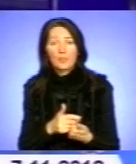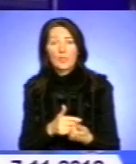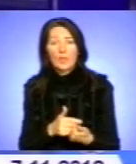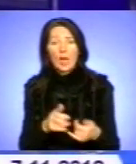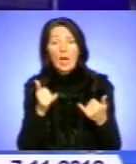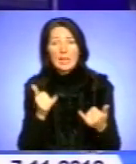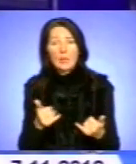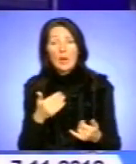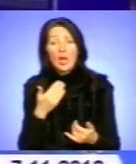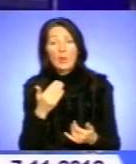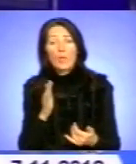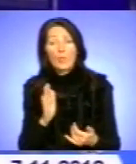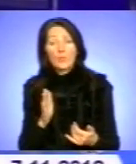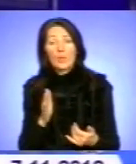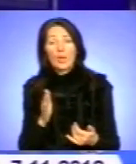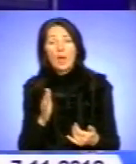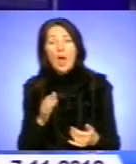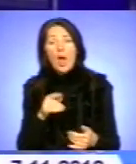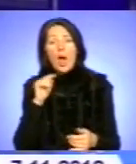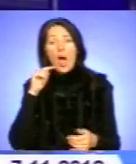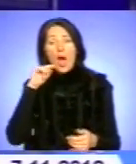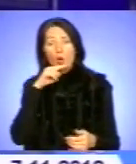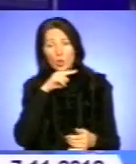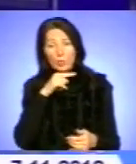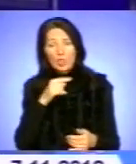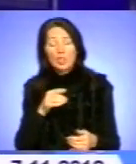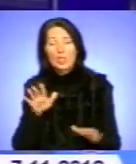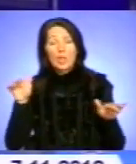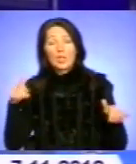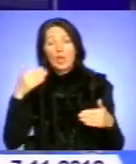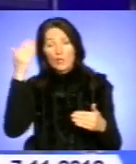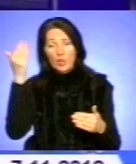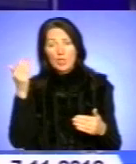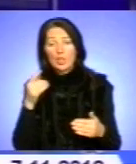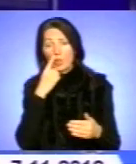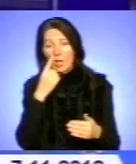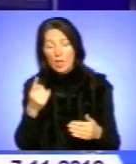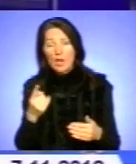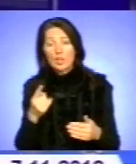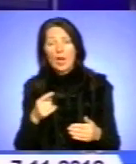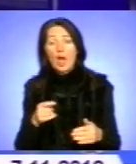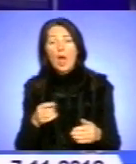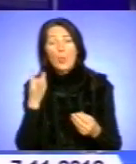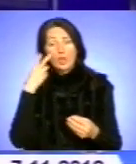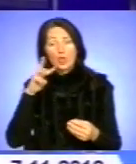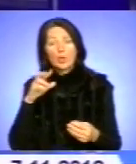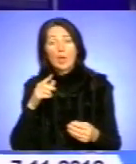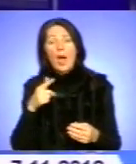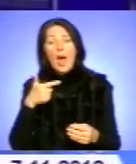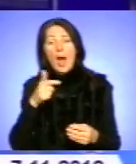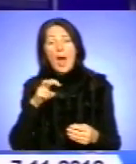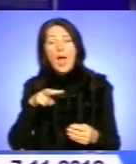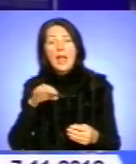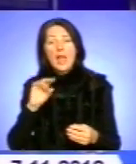Тепер вони економічніші, літають вище та на більшій відстані. Модернізовані гелікоптери презентував прем'єр Микола Азаров. Глава